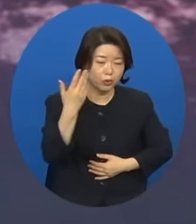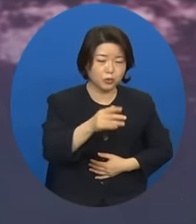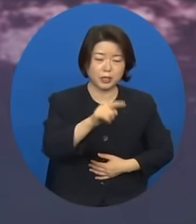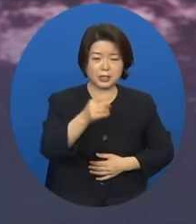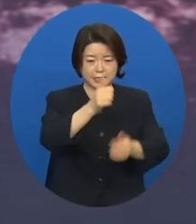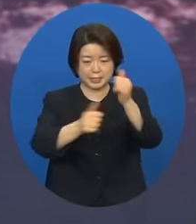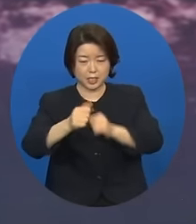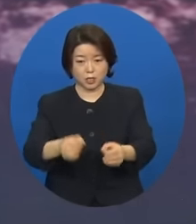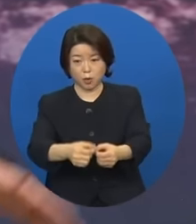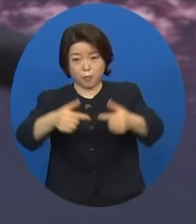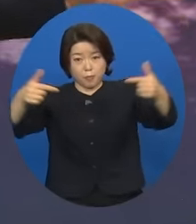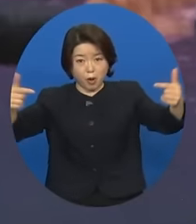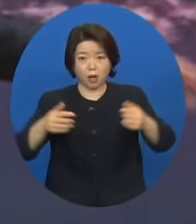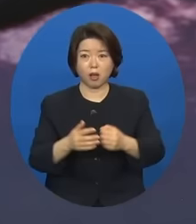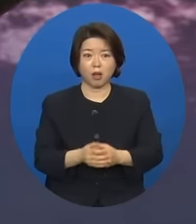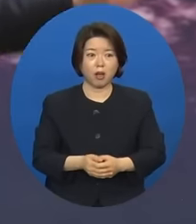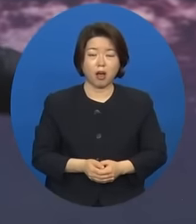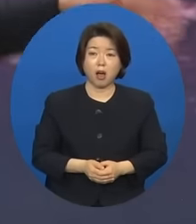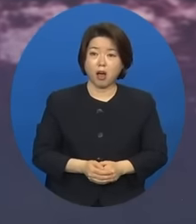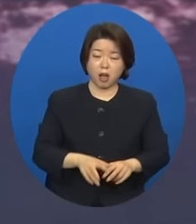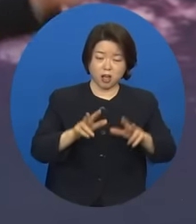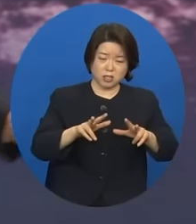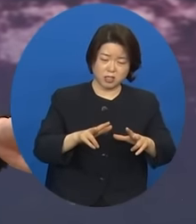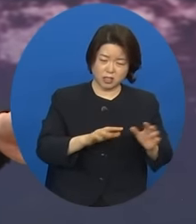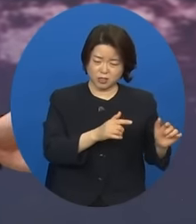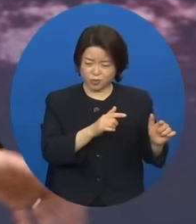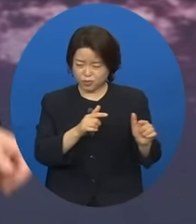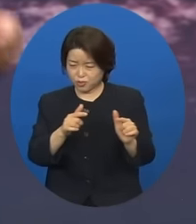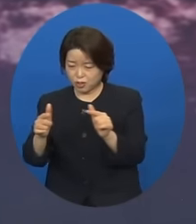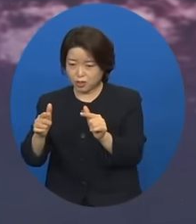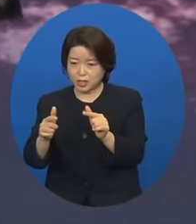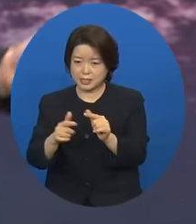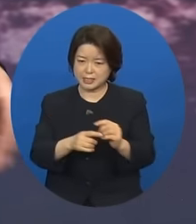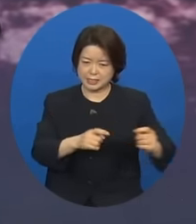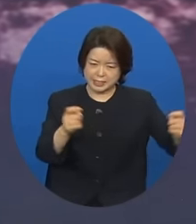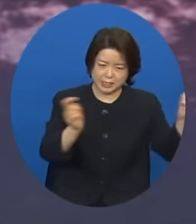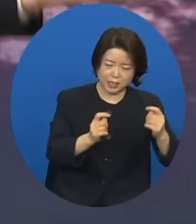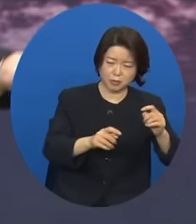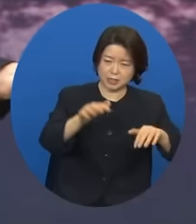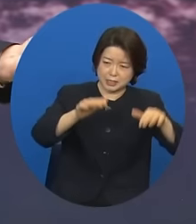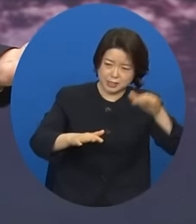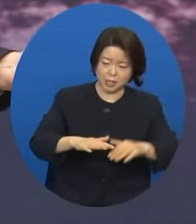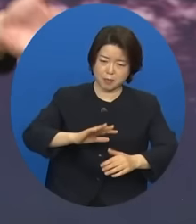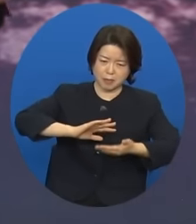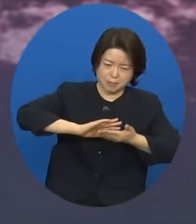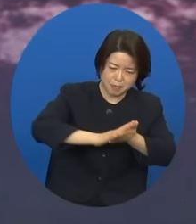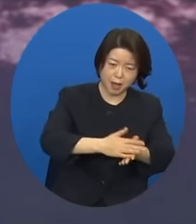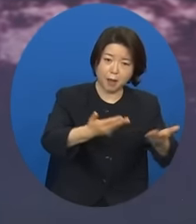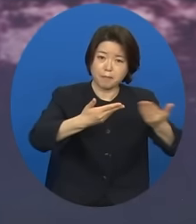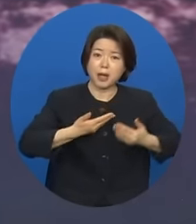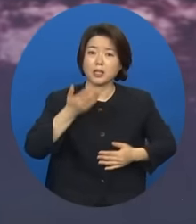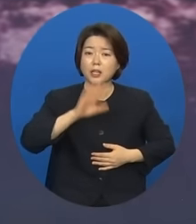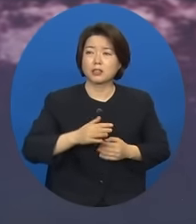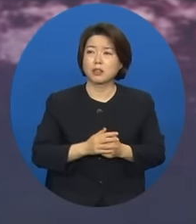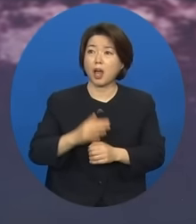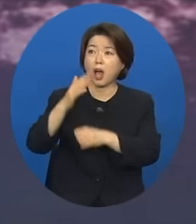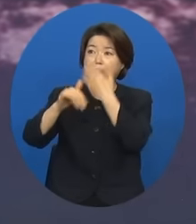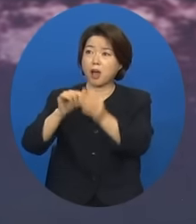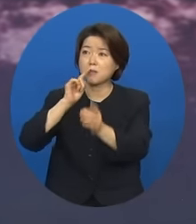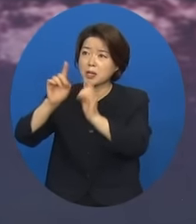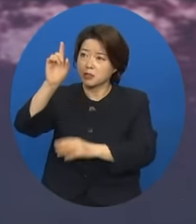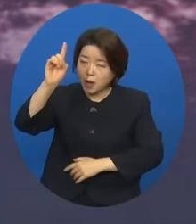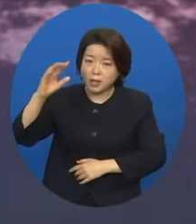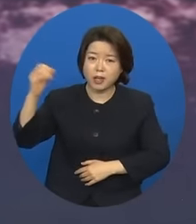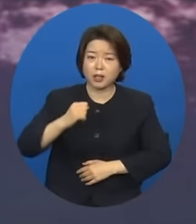거야라고 하니까 그 말씀에 지금까지 수탄 과 차별과 박해를 당했는데 그냥 그 말씀 하나로